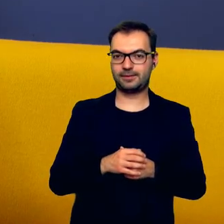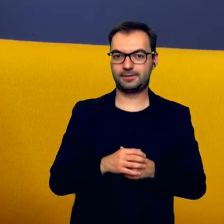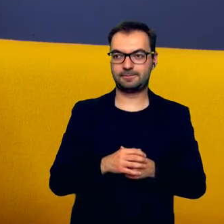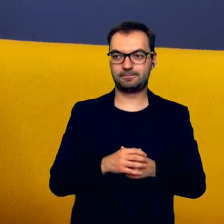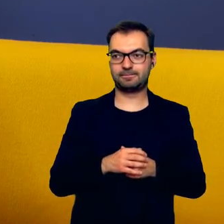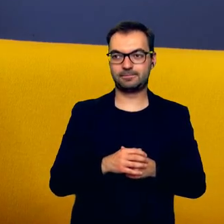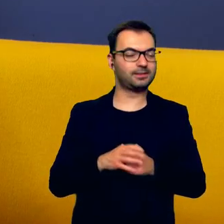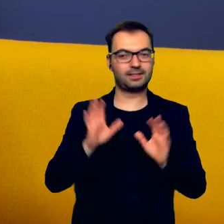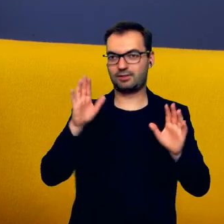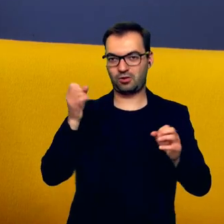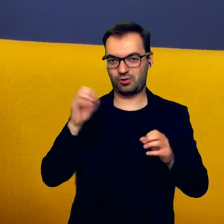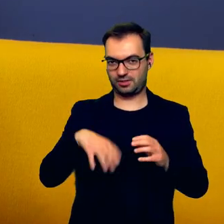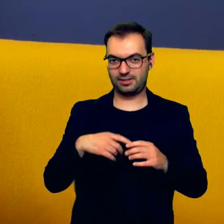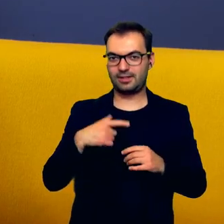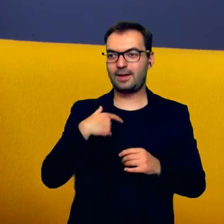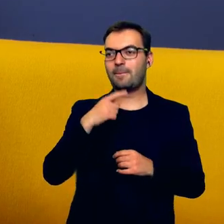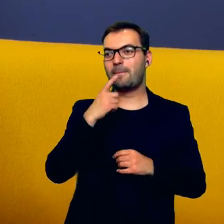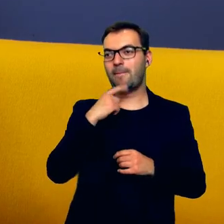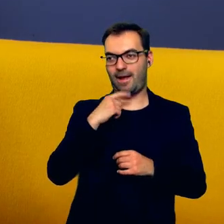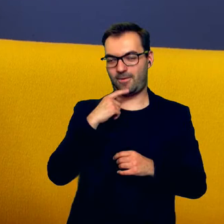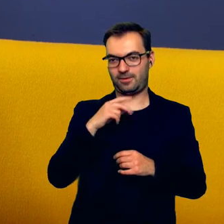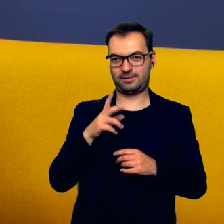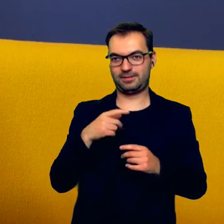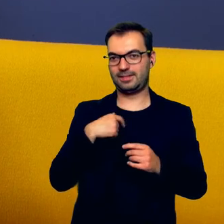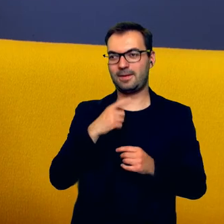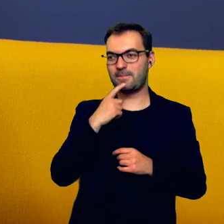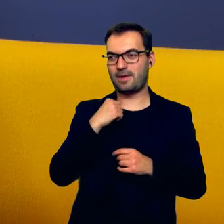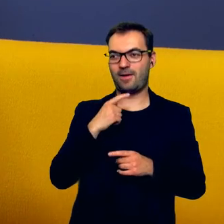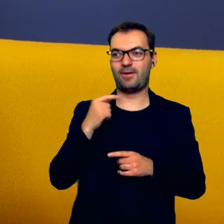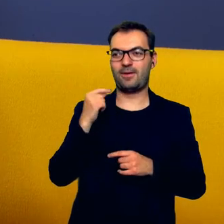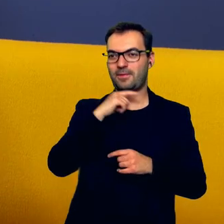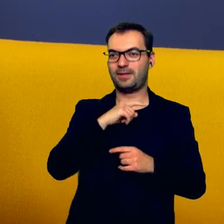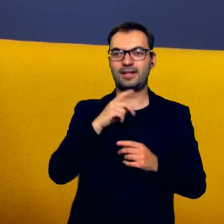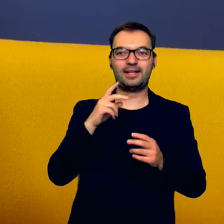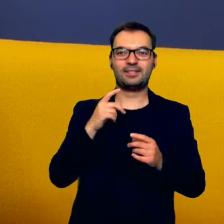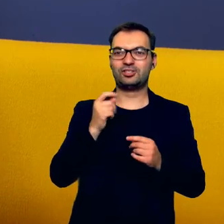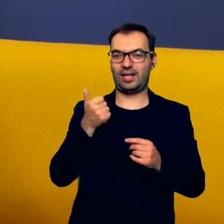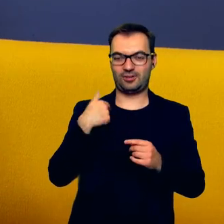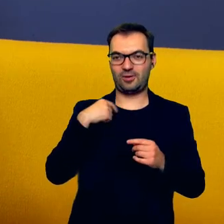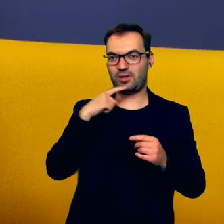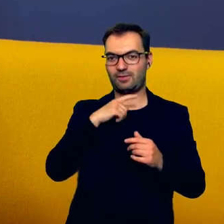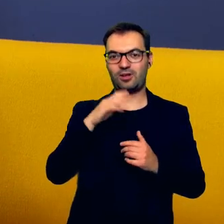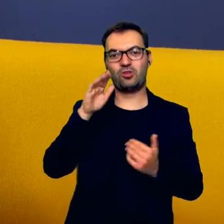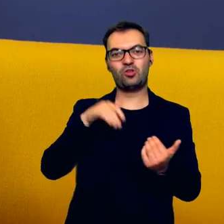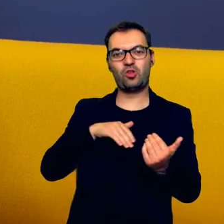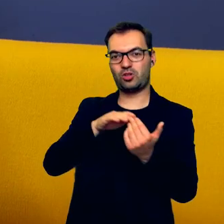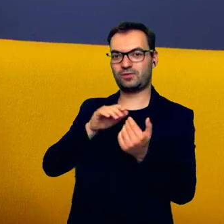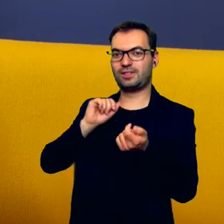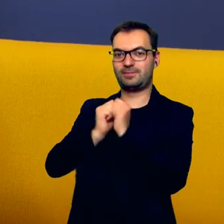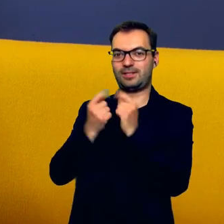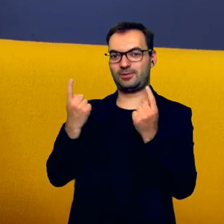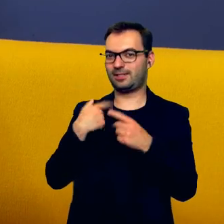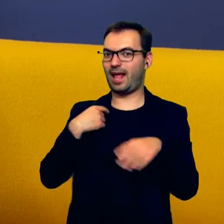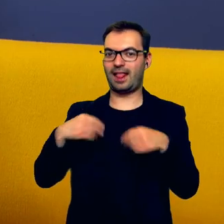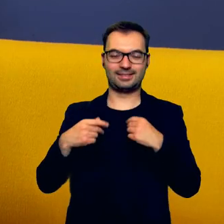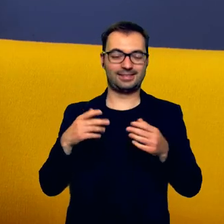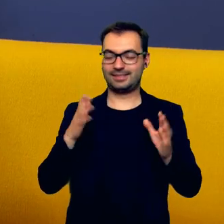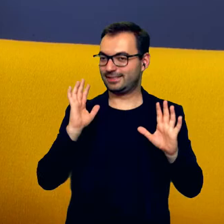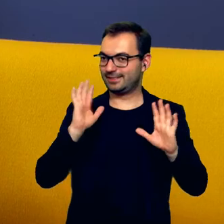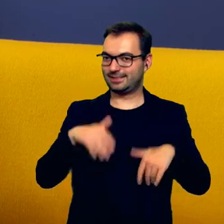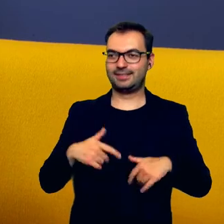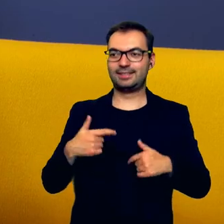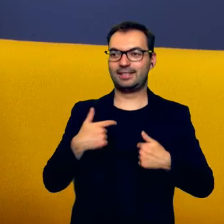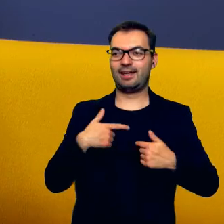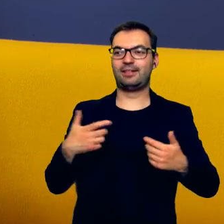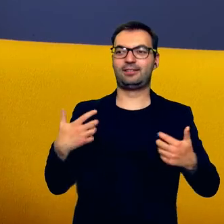właściwie to powiem mocniej, mało kiedy jestem w stanie dopasować się do zmieniających się okoliczności. Jestem